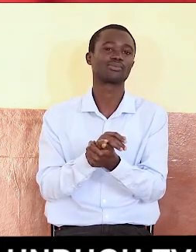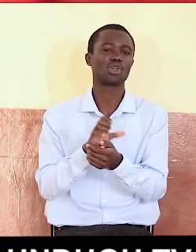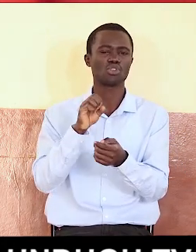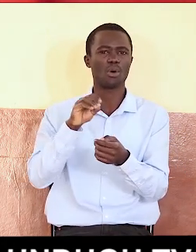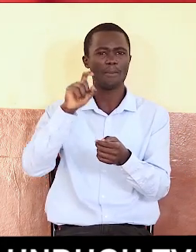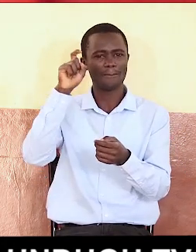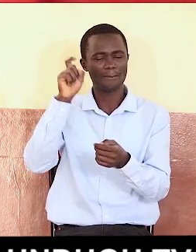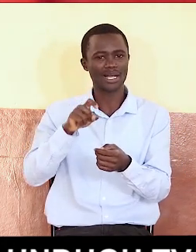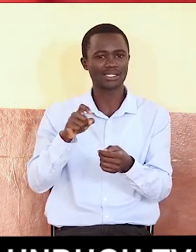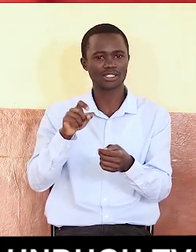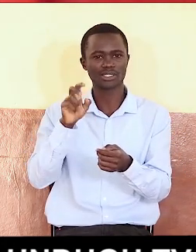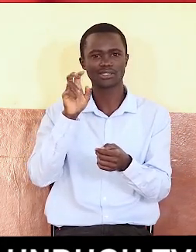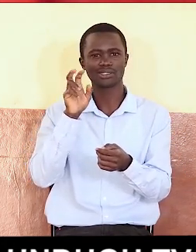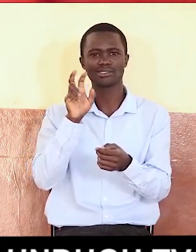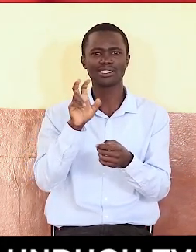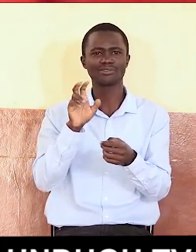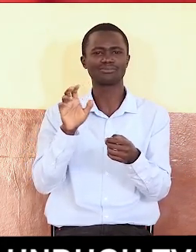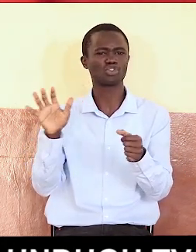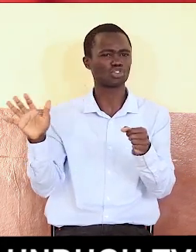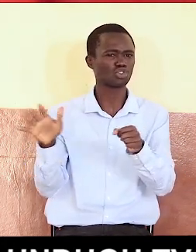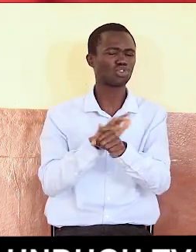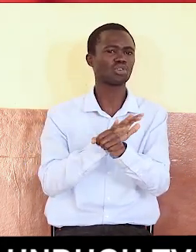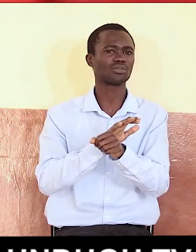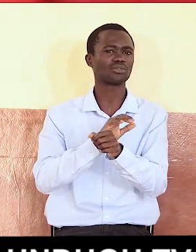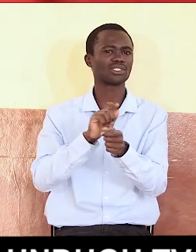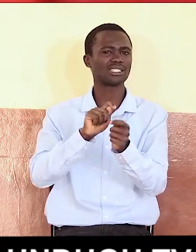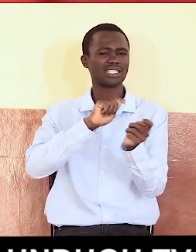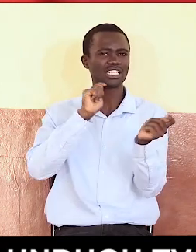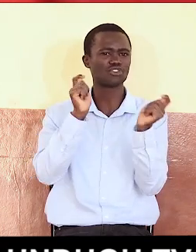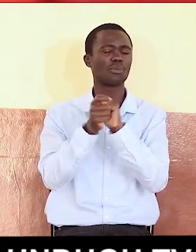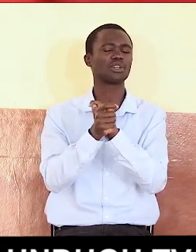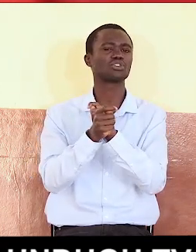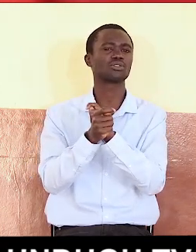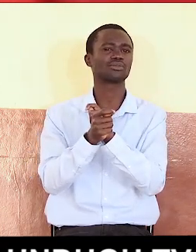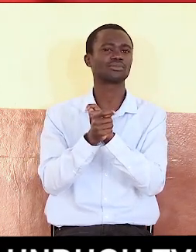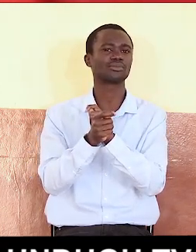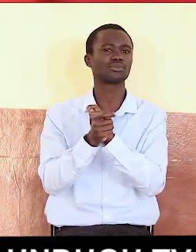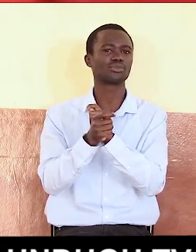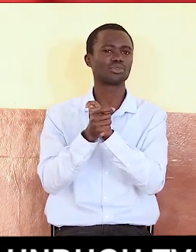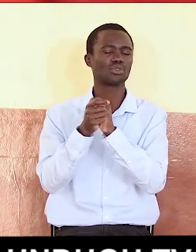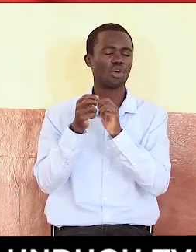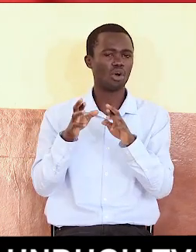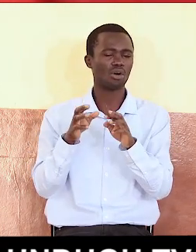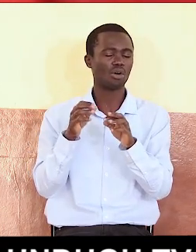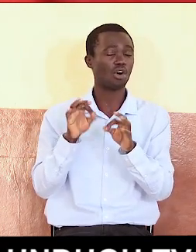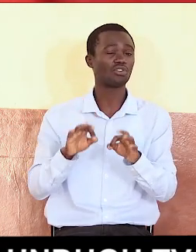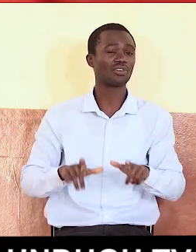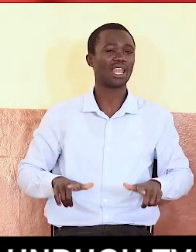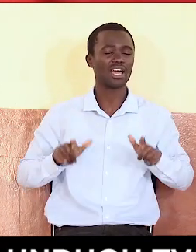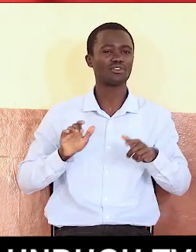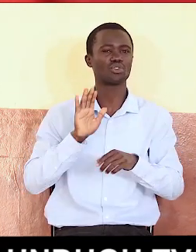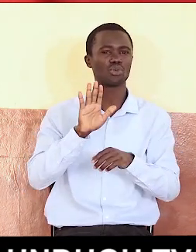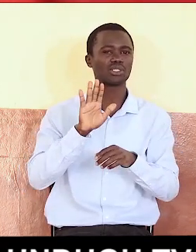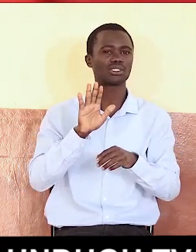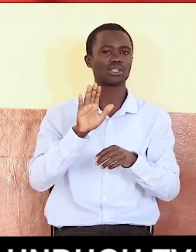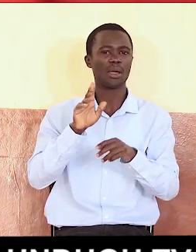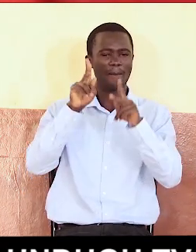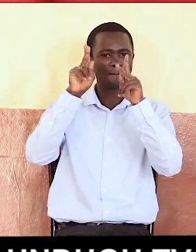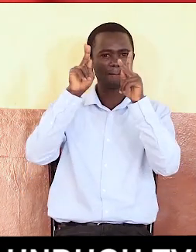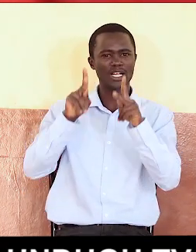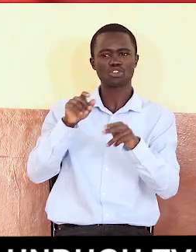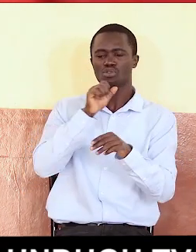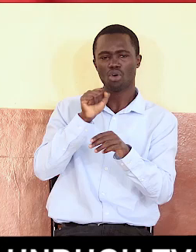kuonekana hiyo total transformation ama complete transformation of your life, ya kuondoa hutu wa kale